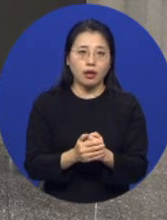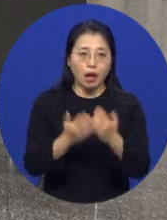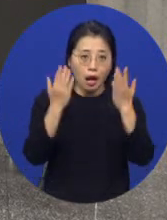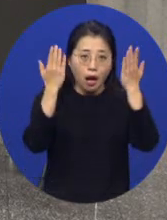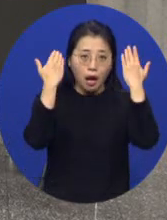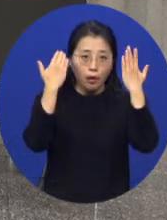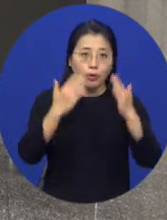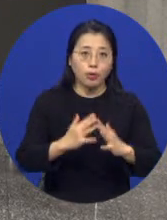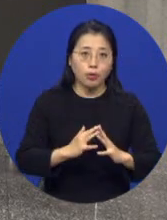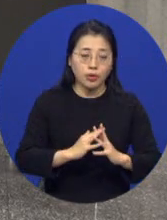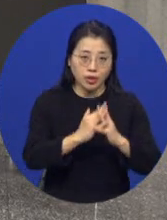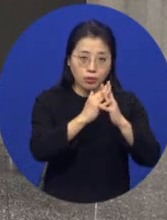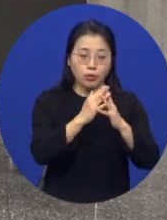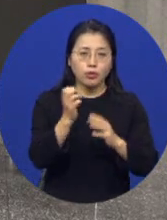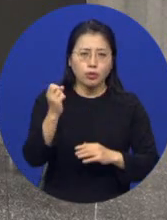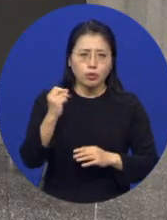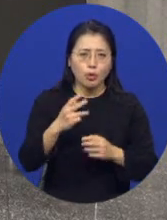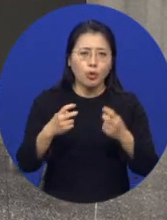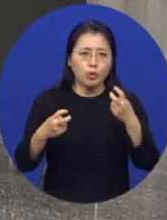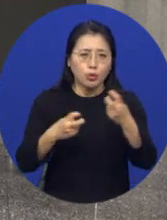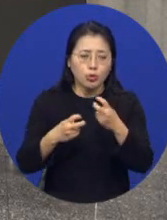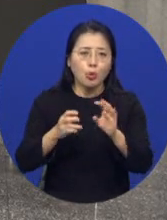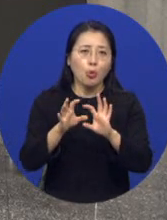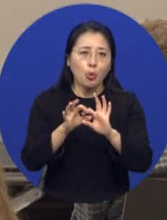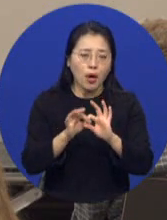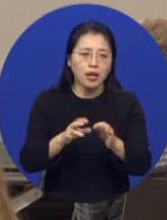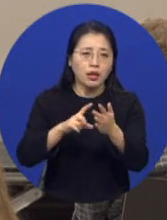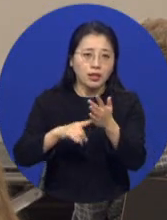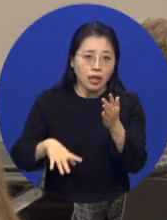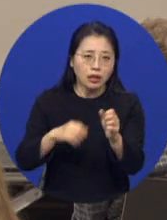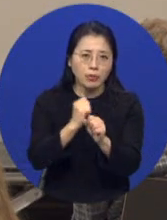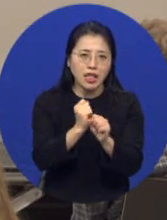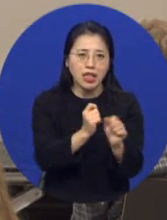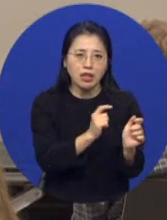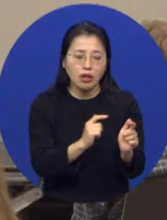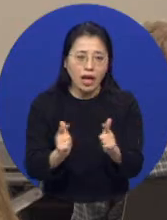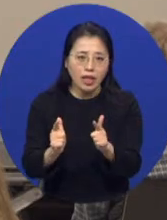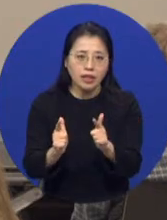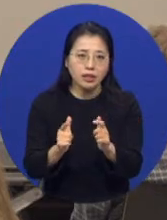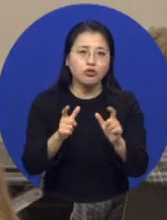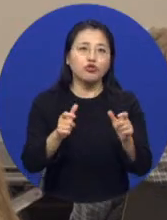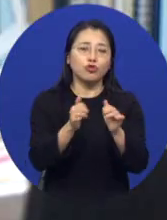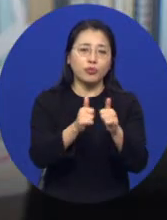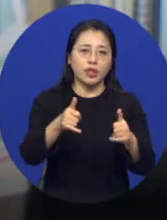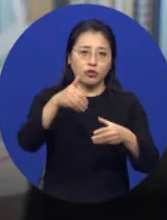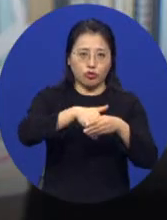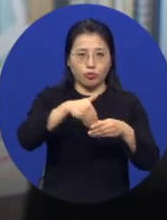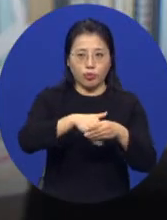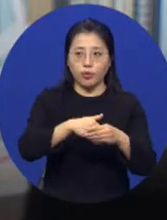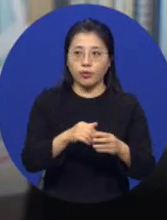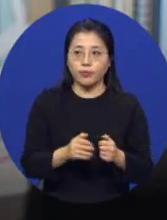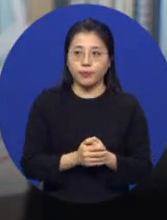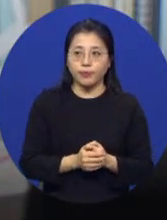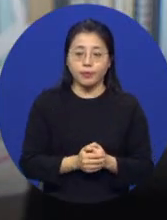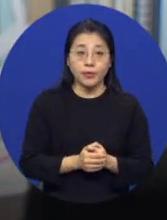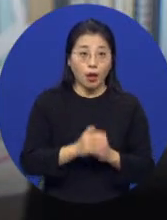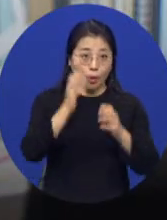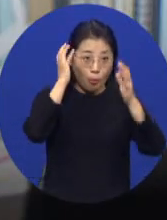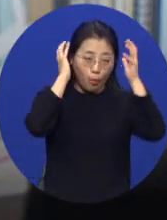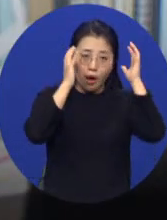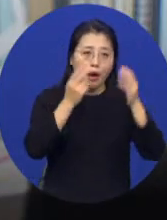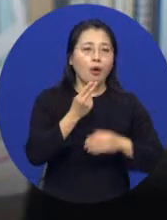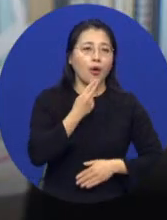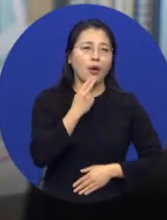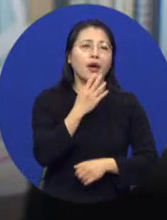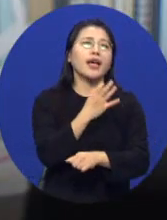학교를 짓거나 교통 혼잡세를 부과하는 등 중요한 문제는 주민 투표로 결정합니다 복잡하지 않기 때문에